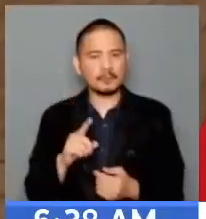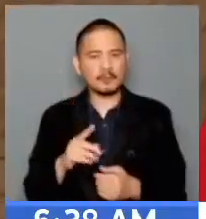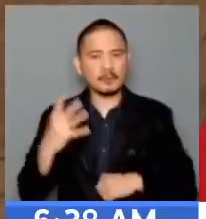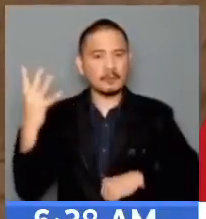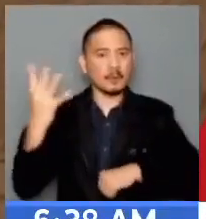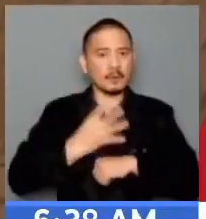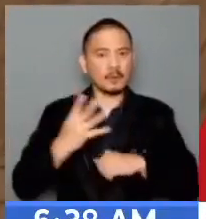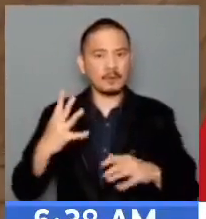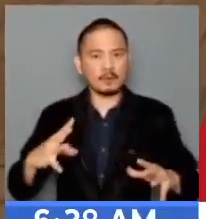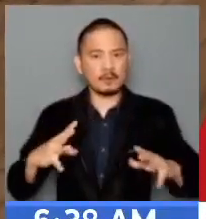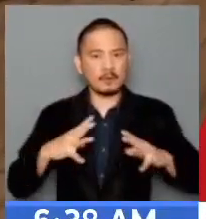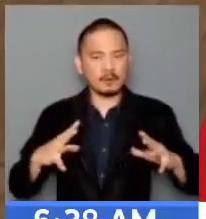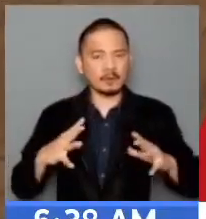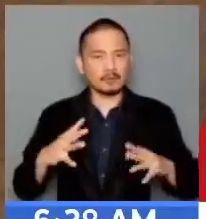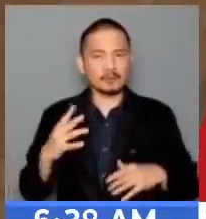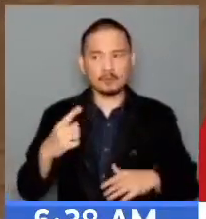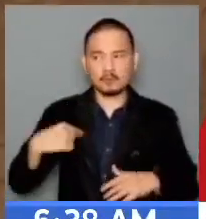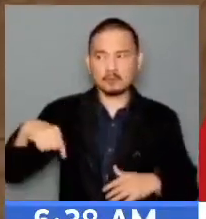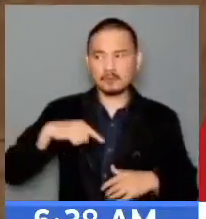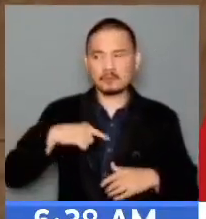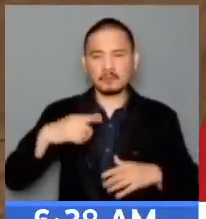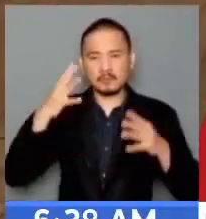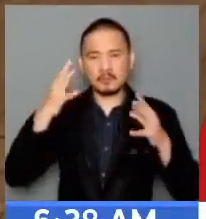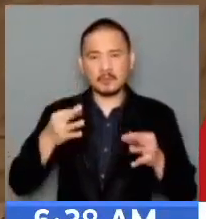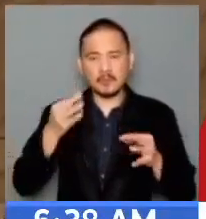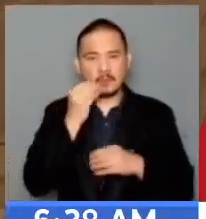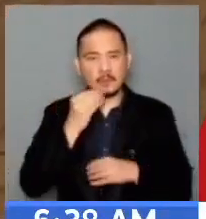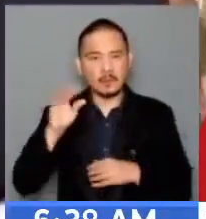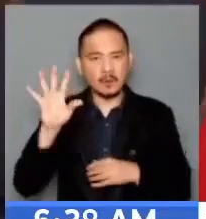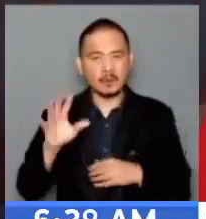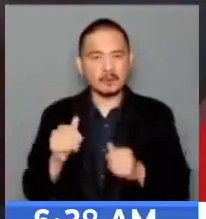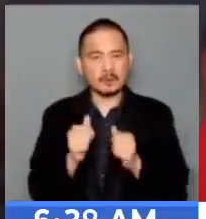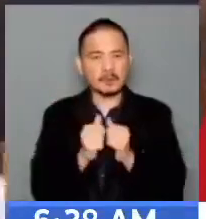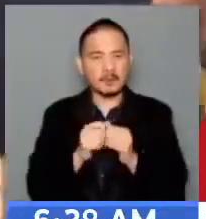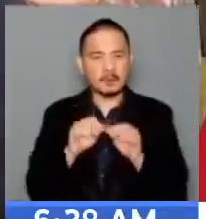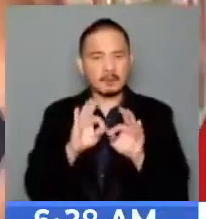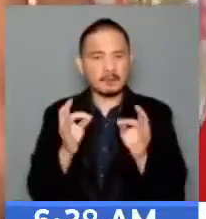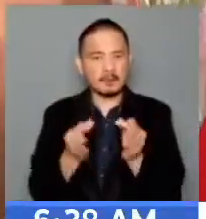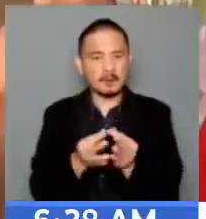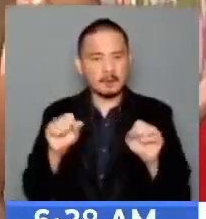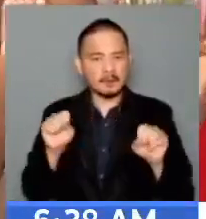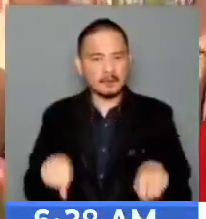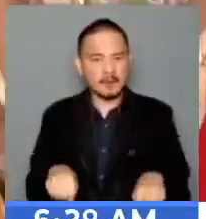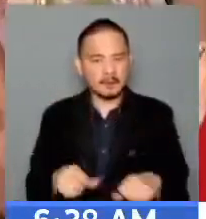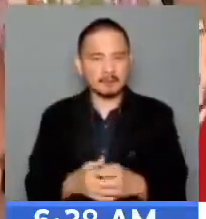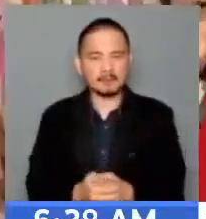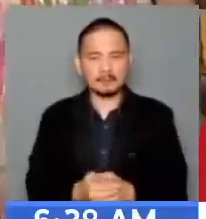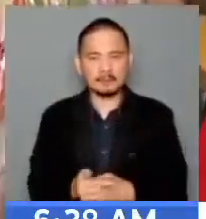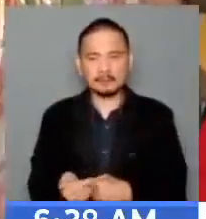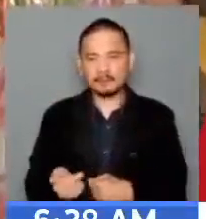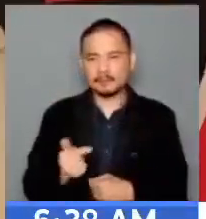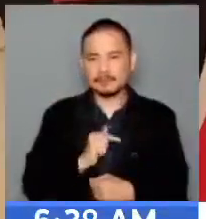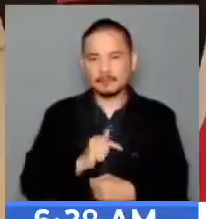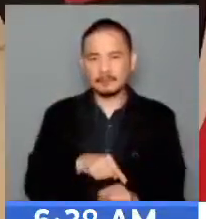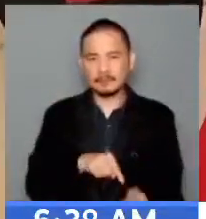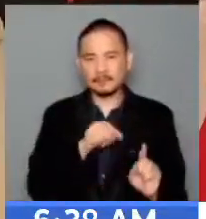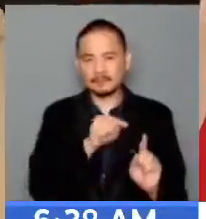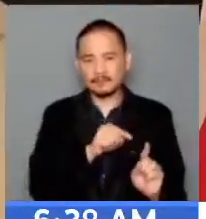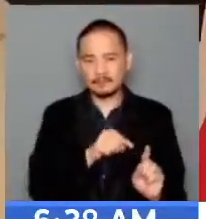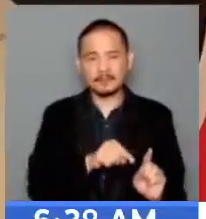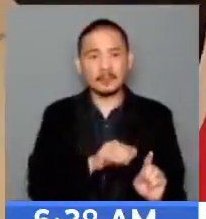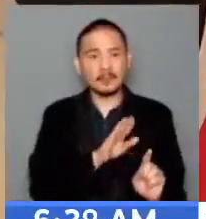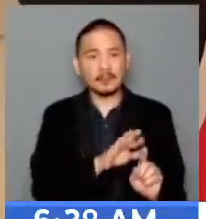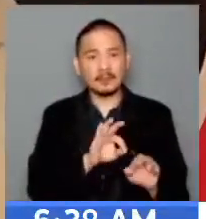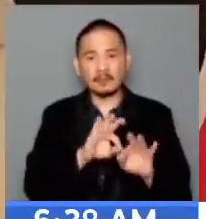kaya din namin umuwi para makasama po yung mga family namin. Bakasyon naman ang pakay ni Emelita at kanyang pamilya sa pagpunta nila